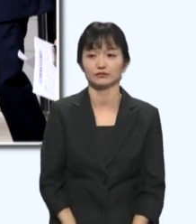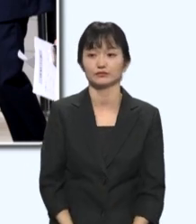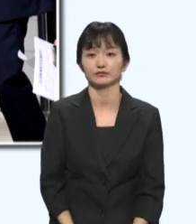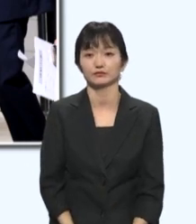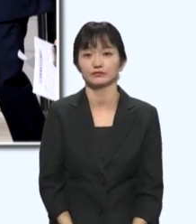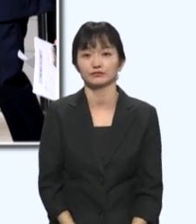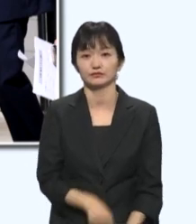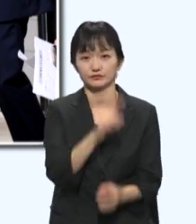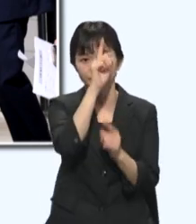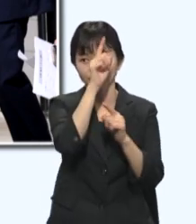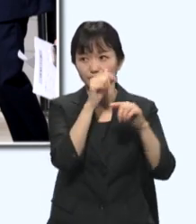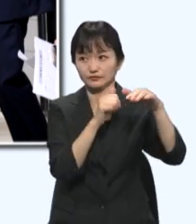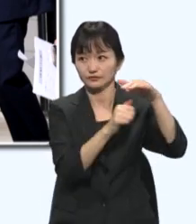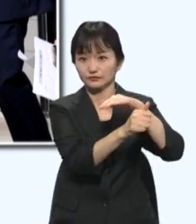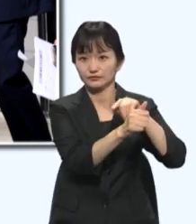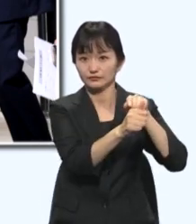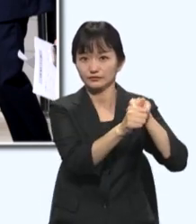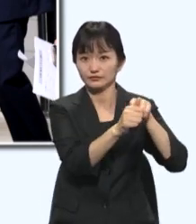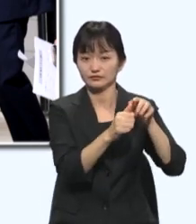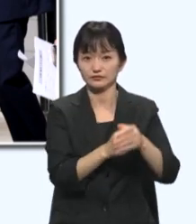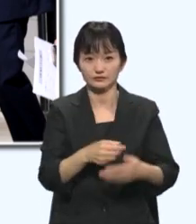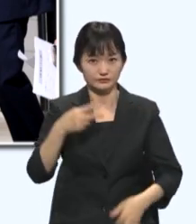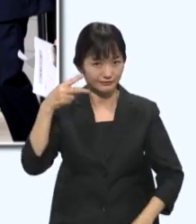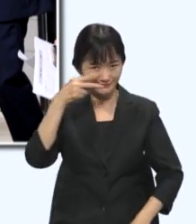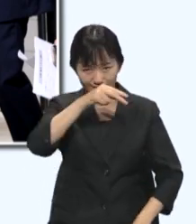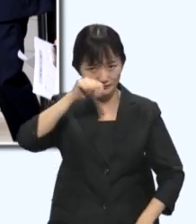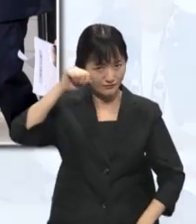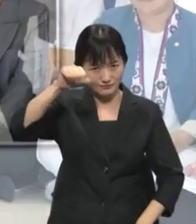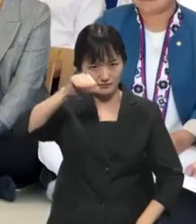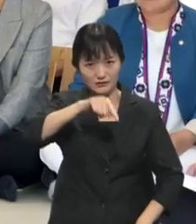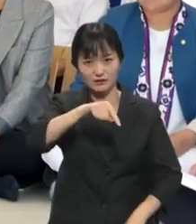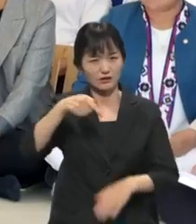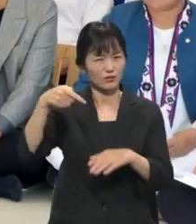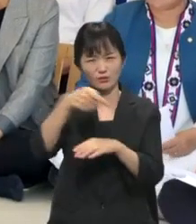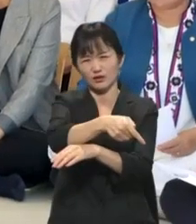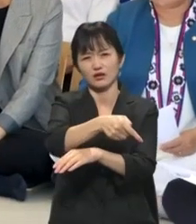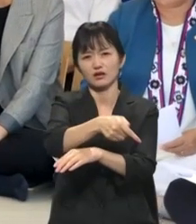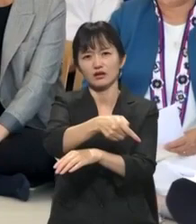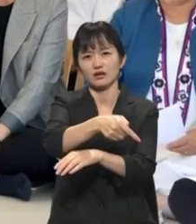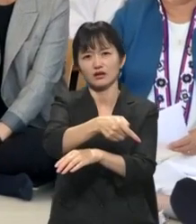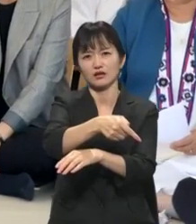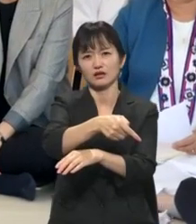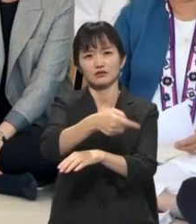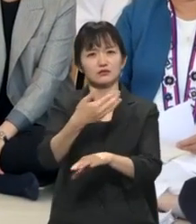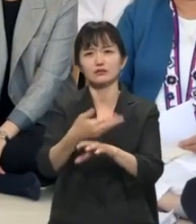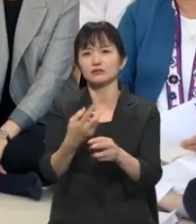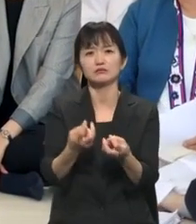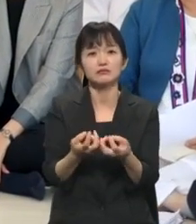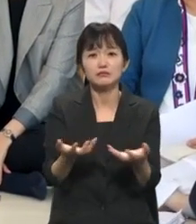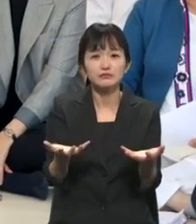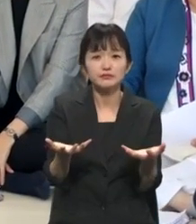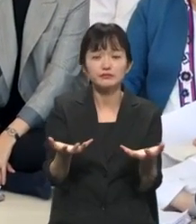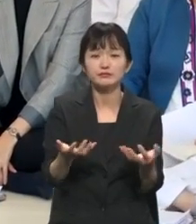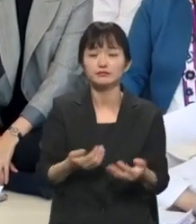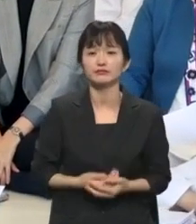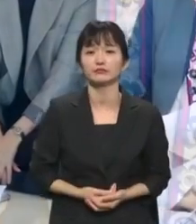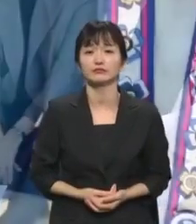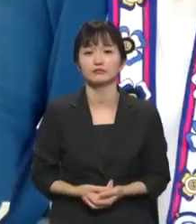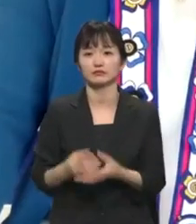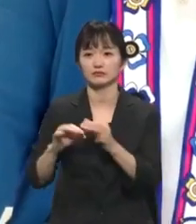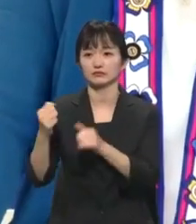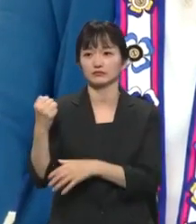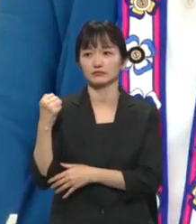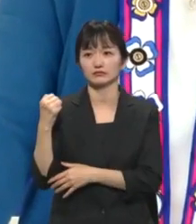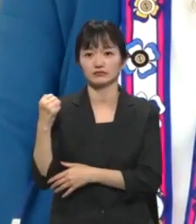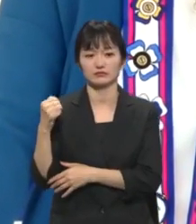이재명 대표가 오늘 이제 단식투쟁에 대해서 이것 외에는 할 수 있는게 없다 이렇게 말을 했고 국민